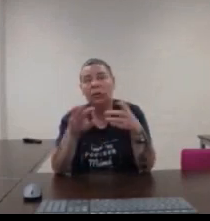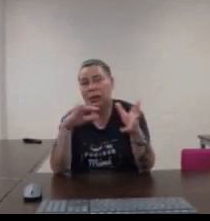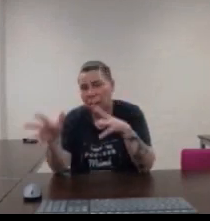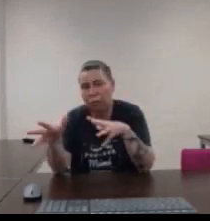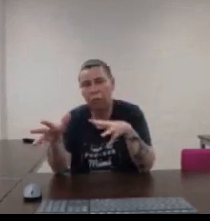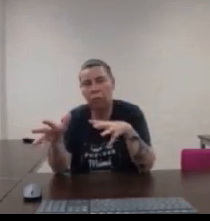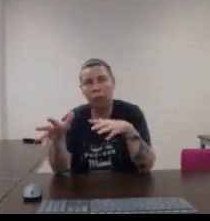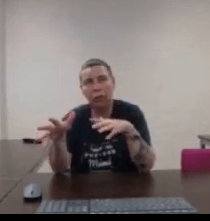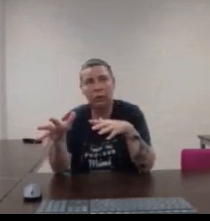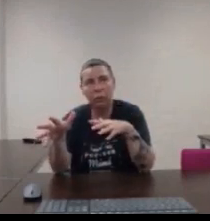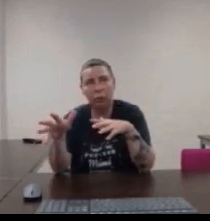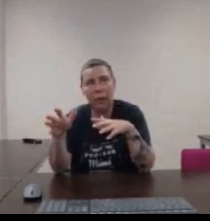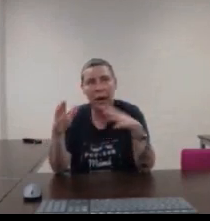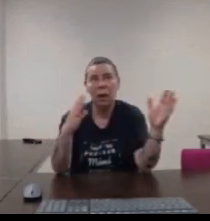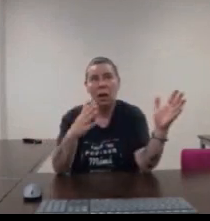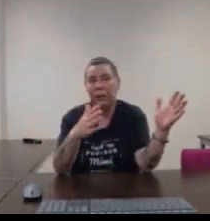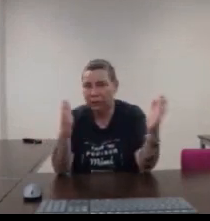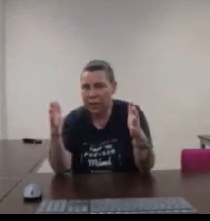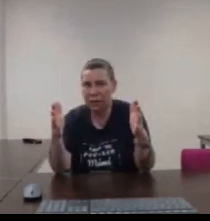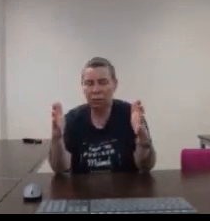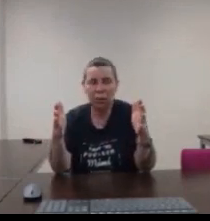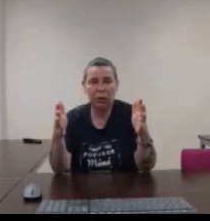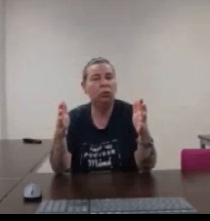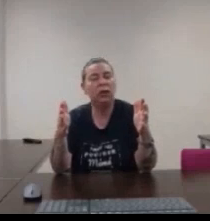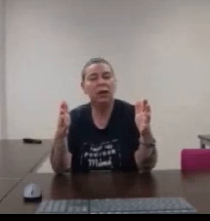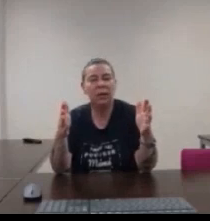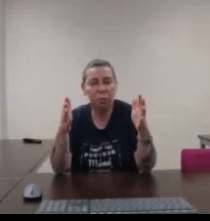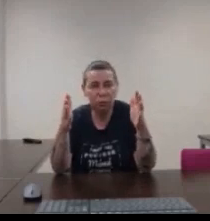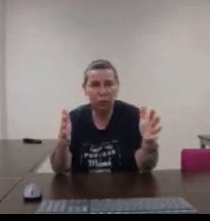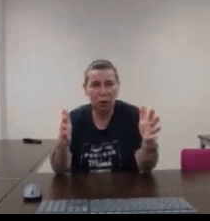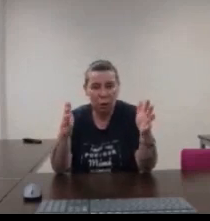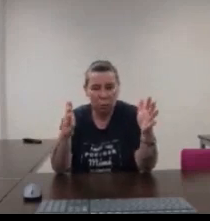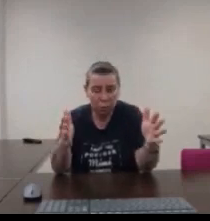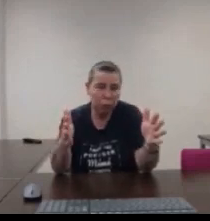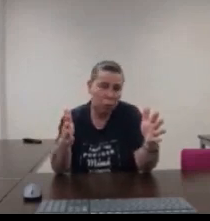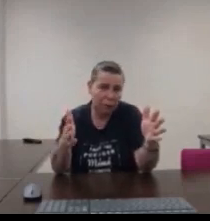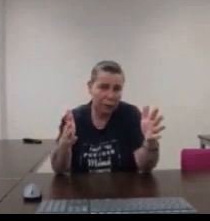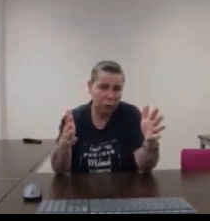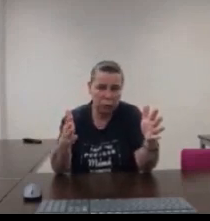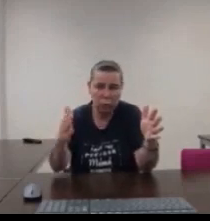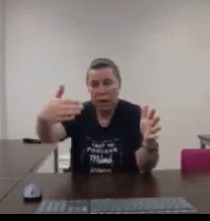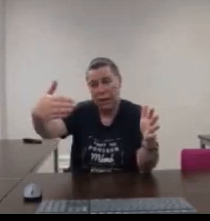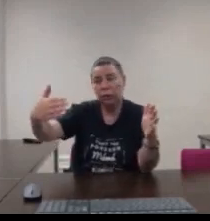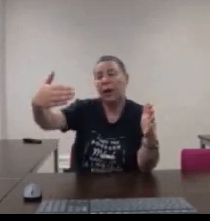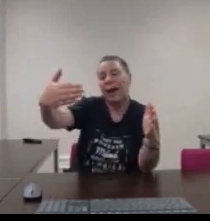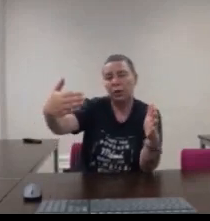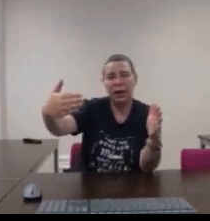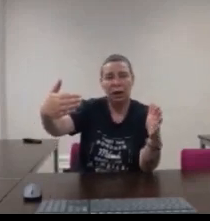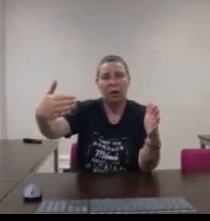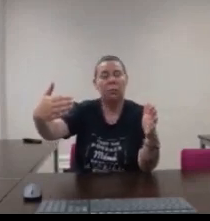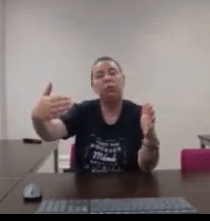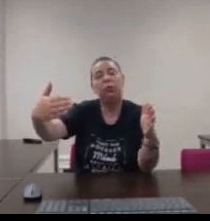et un autre qui sert plus de consultation ponctuelle, privilégiez celui que vous utilisez le plus souvent plutôt en face de vous et l'autre